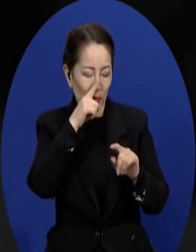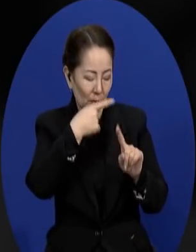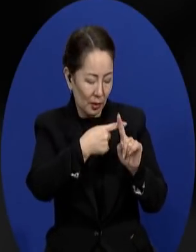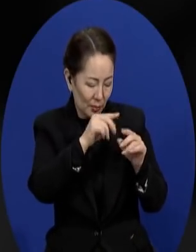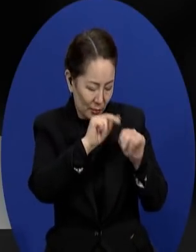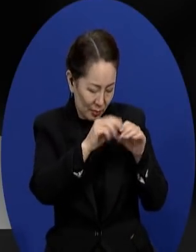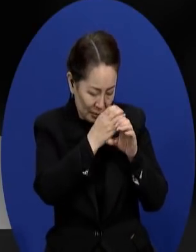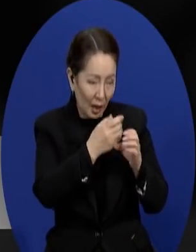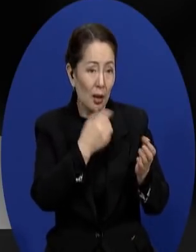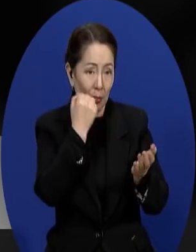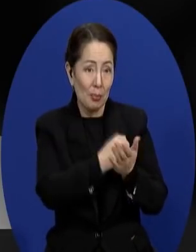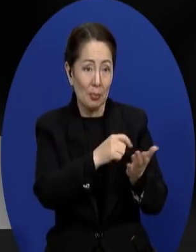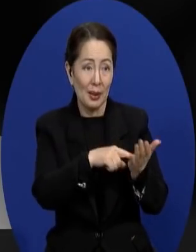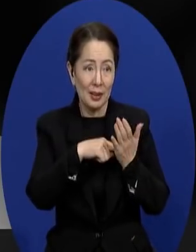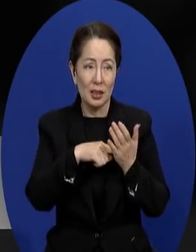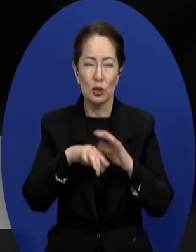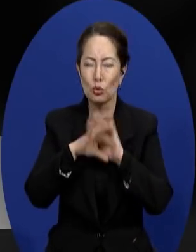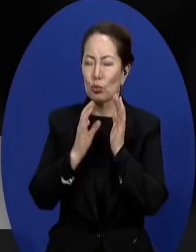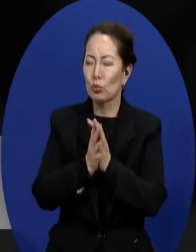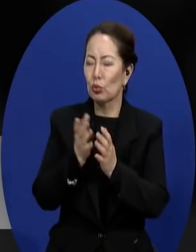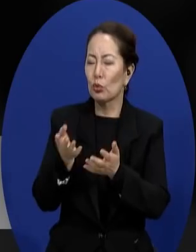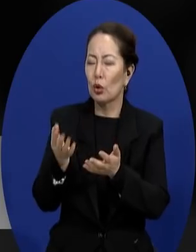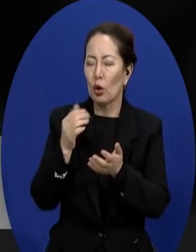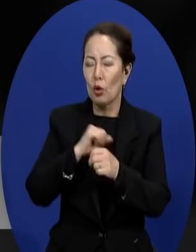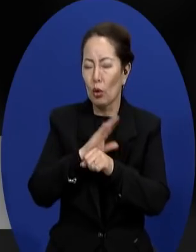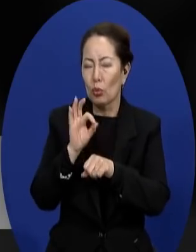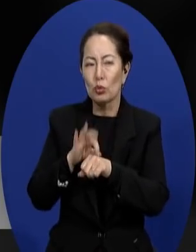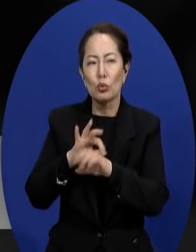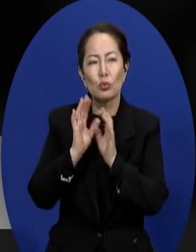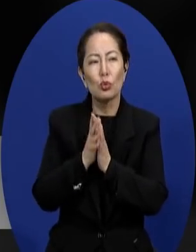шинжилгээгээр батлагдсан, ингэснээр ийт бүртгэгдсэн халдварын тохиолдол